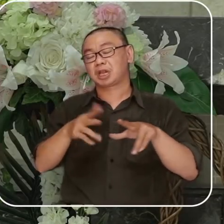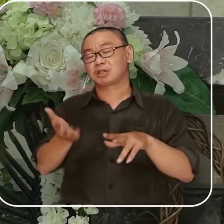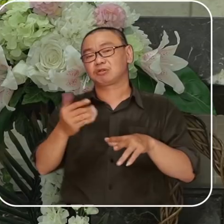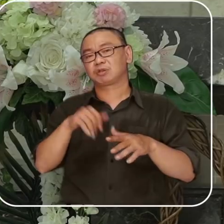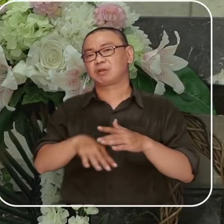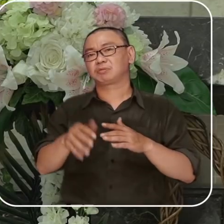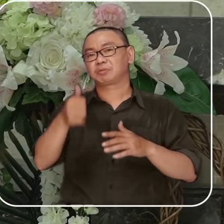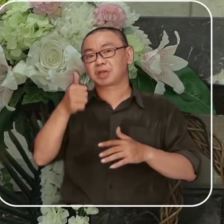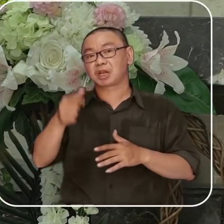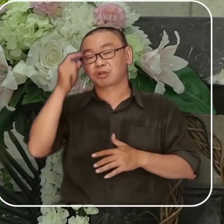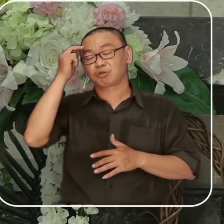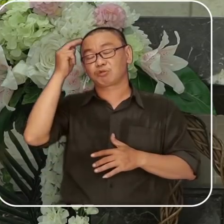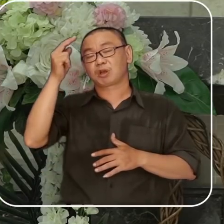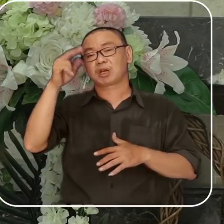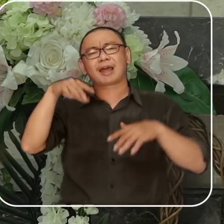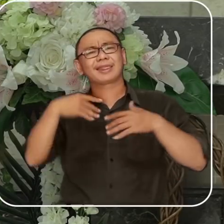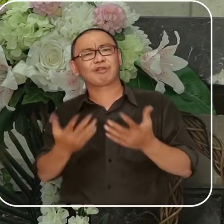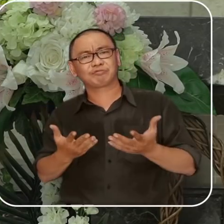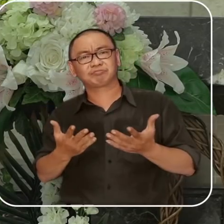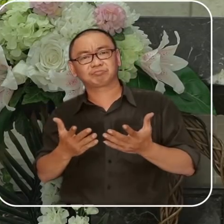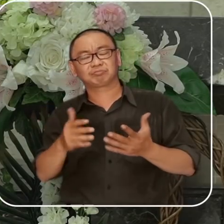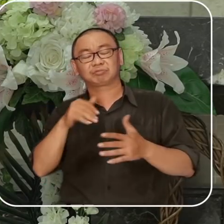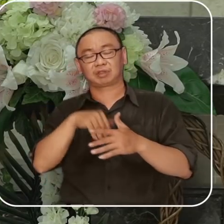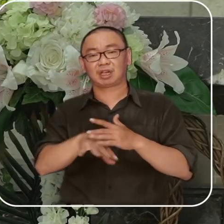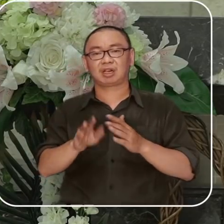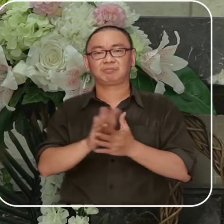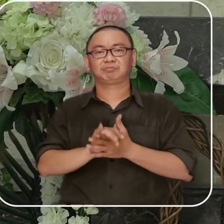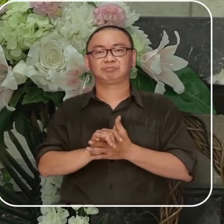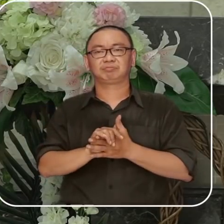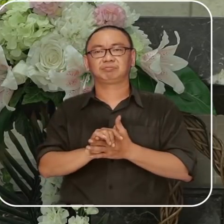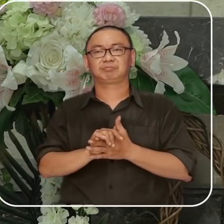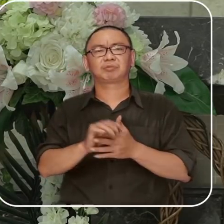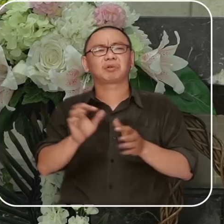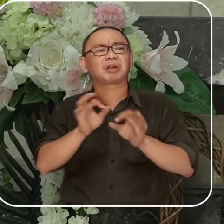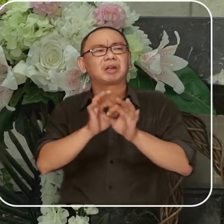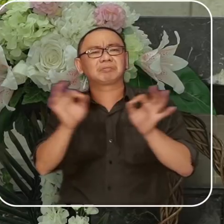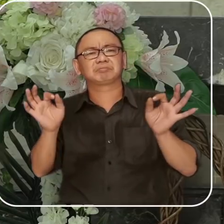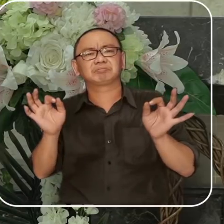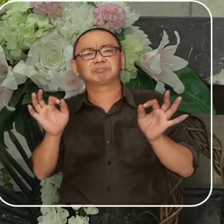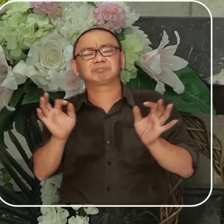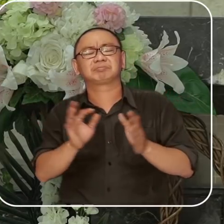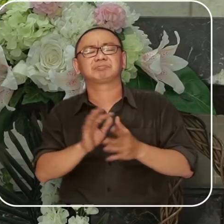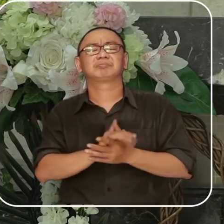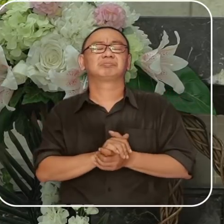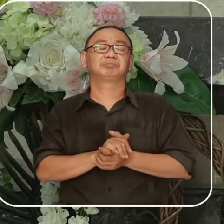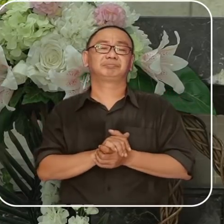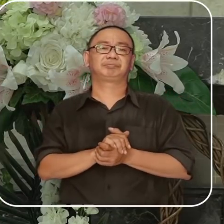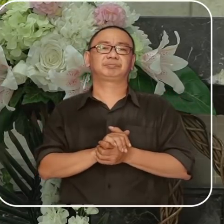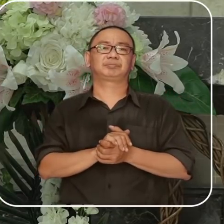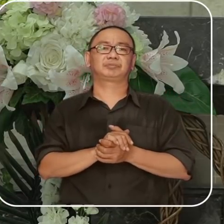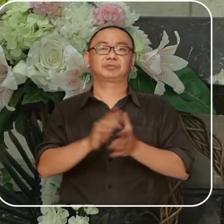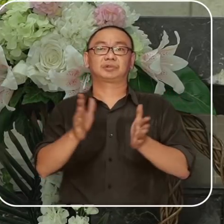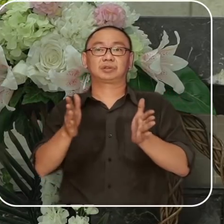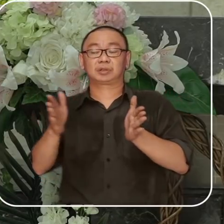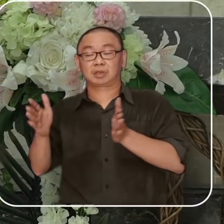dalam kebenaran Tuhan atau dalam kefanaan dunia ini,